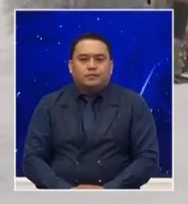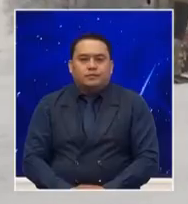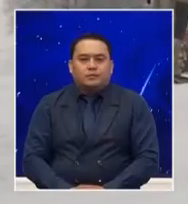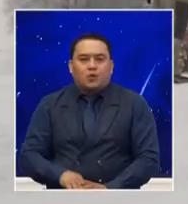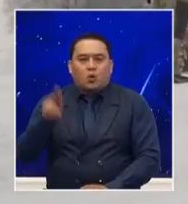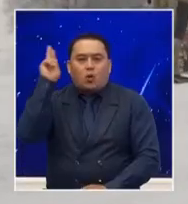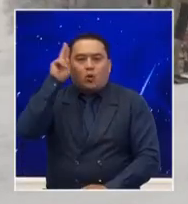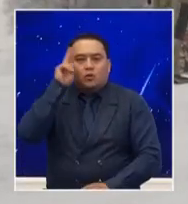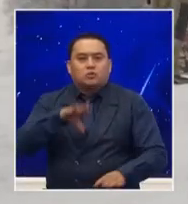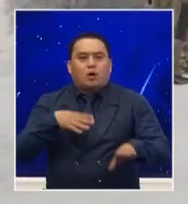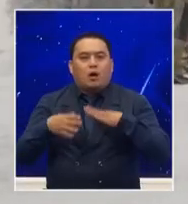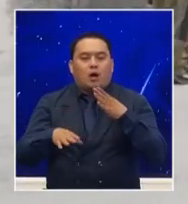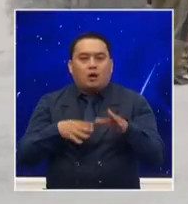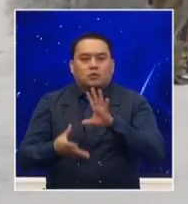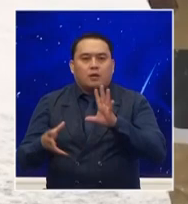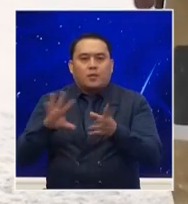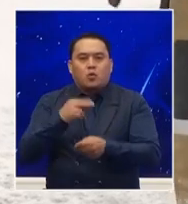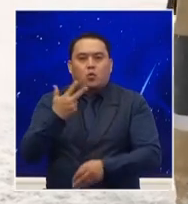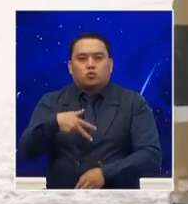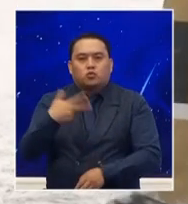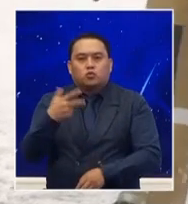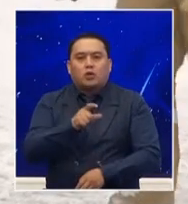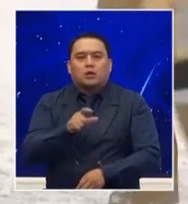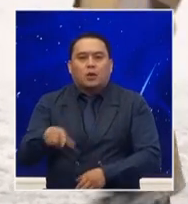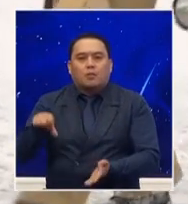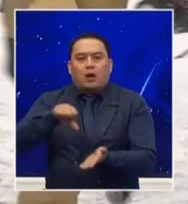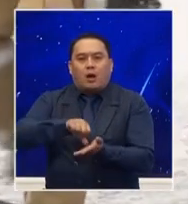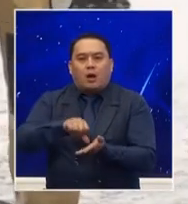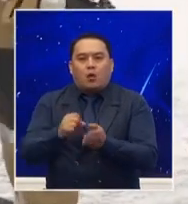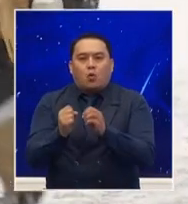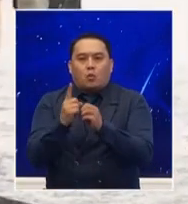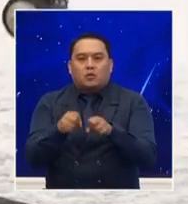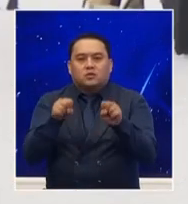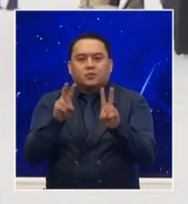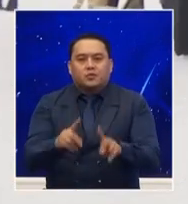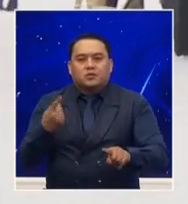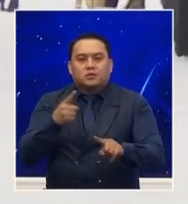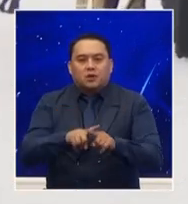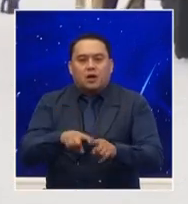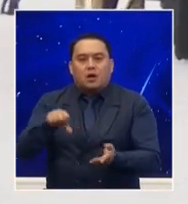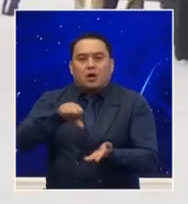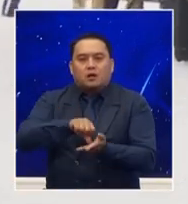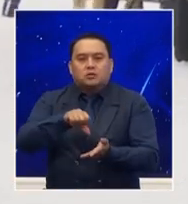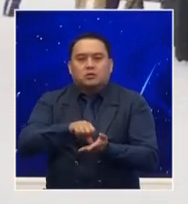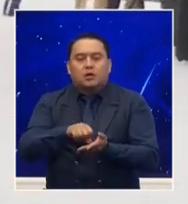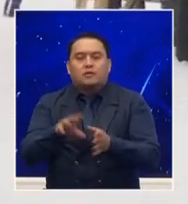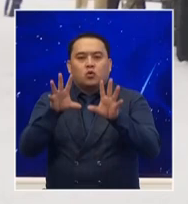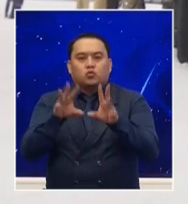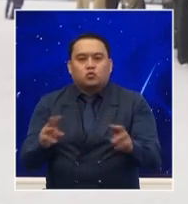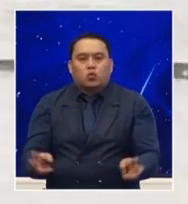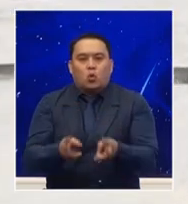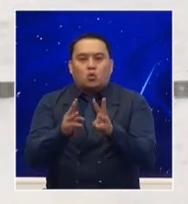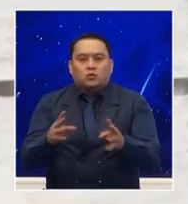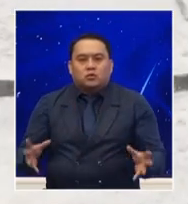Оқу жаттығуға барлығы жеке құрамнан 33 адам қатысты. 11 арнайы техника жұмылдырылды. Құтқарушылар өртті сөндіріп, зардап